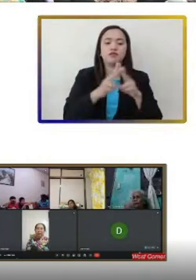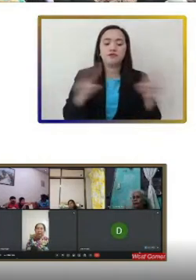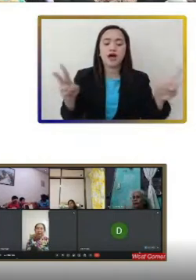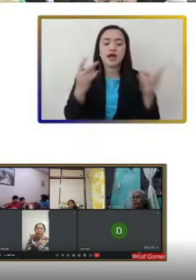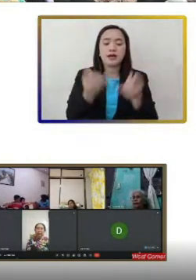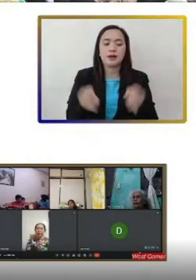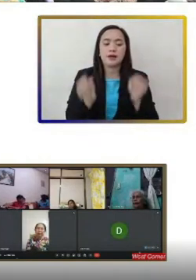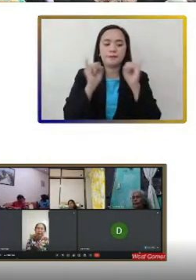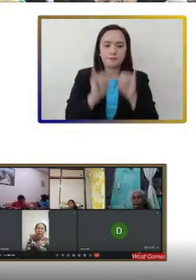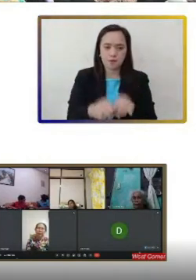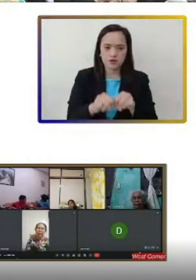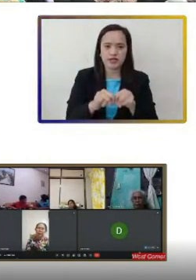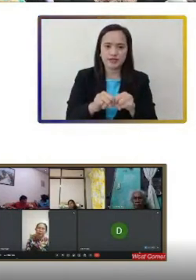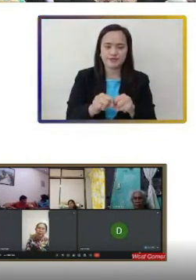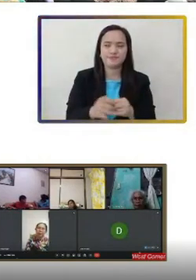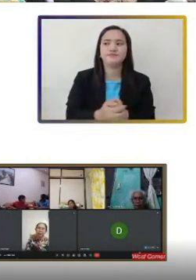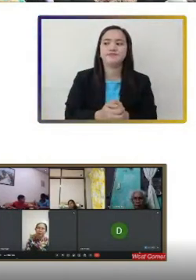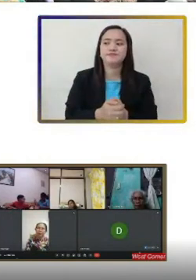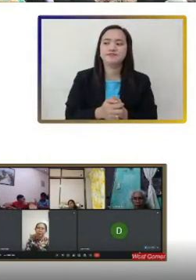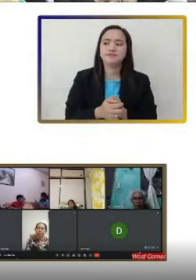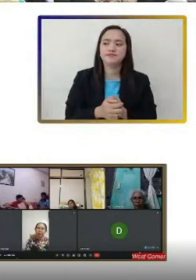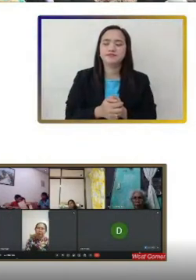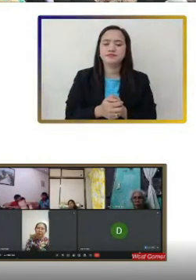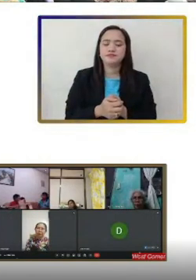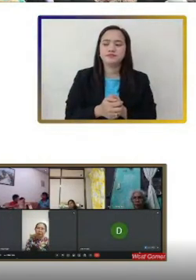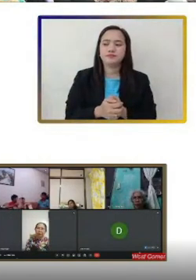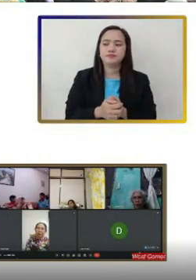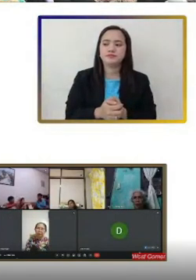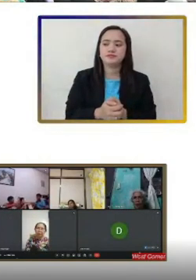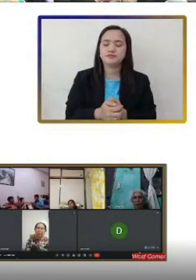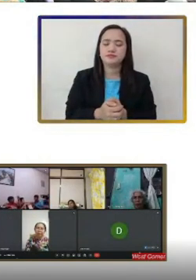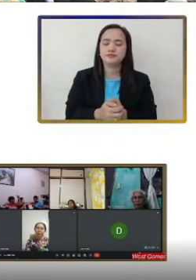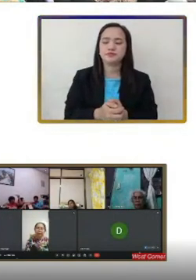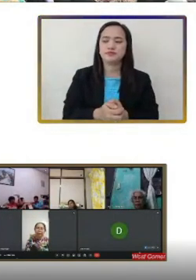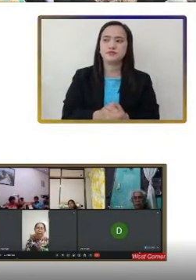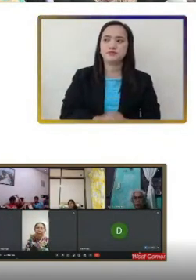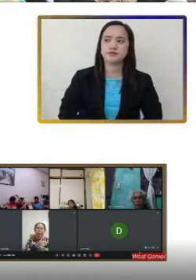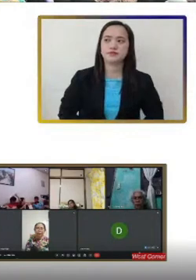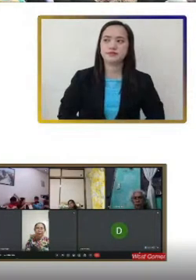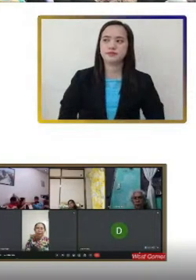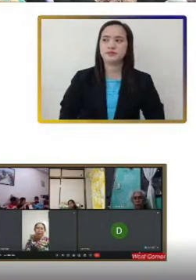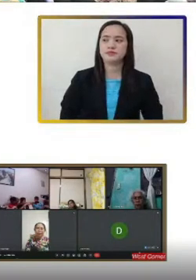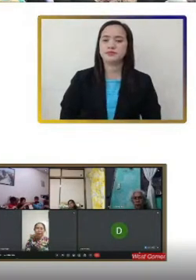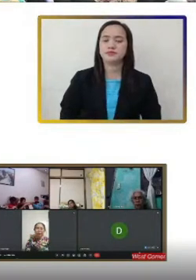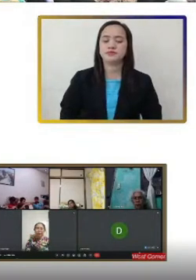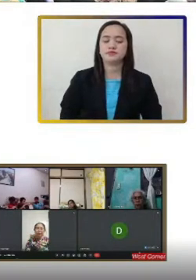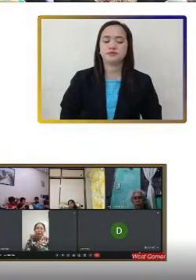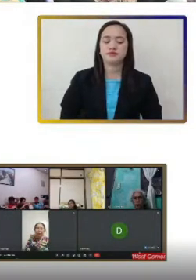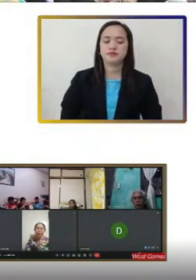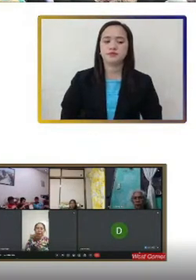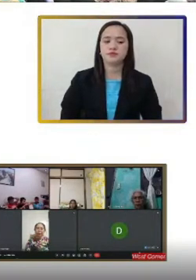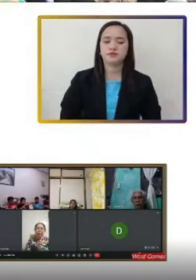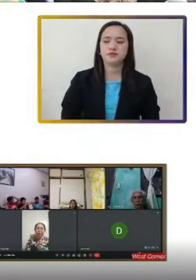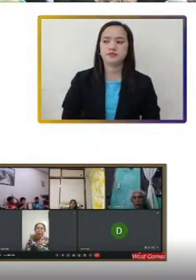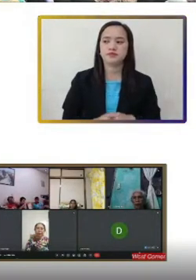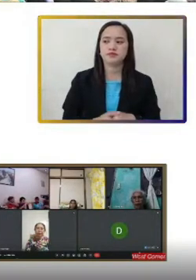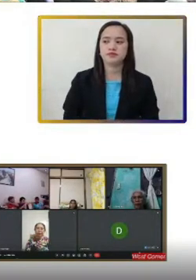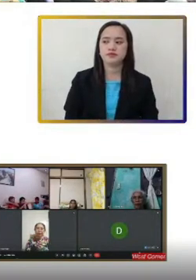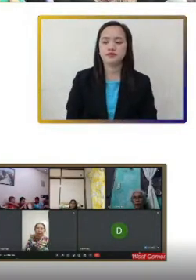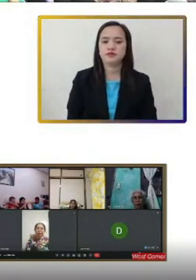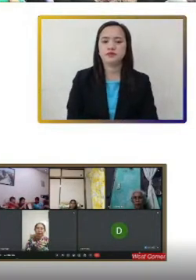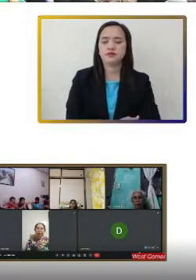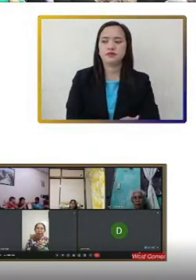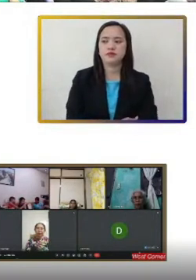Na hindi ko makalimutan yung sinabi sa akin ni Brother Greg habang nandudun ako. Kasi lagi niya po akong